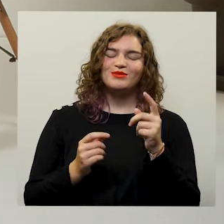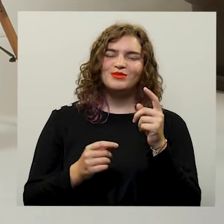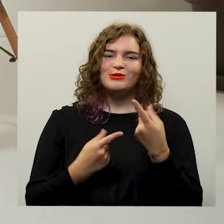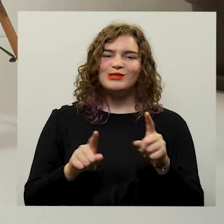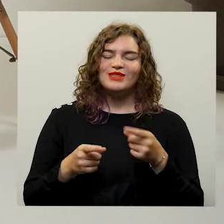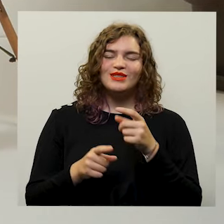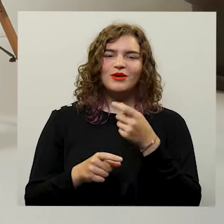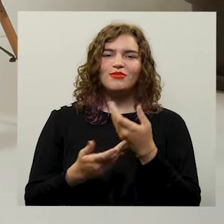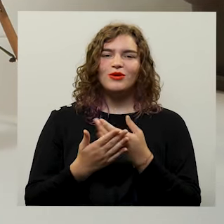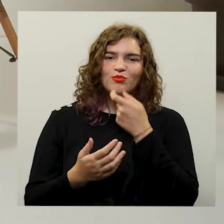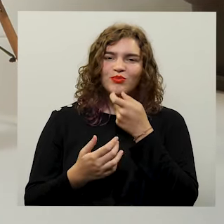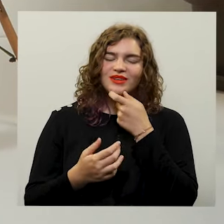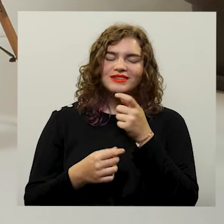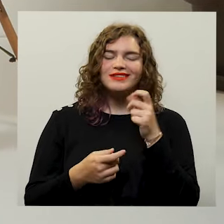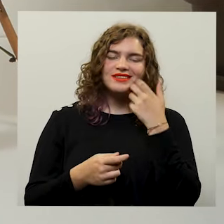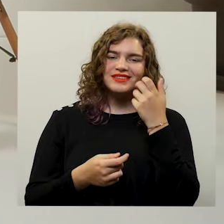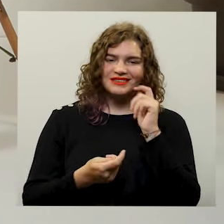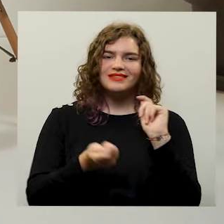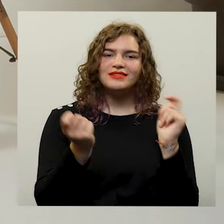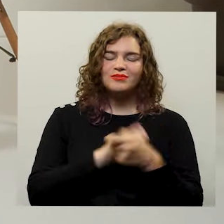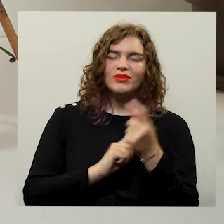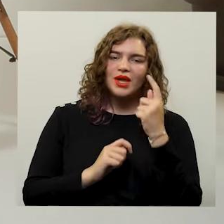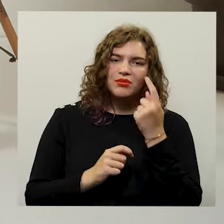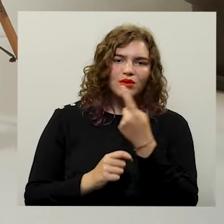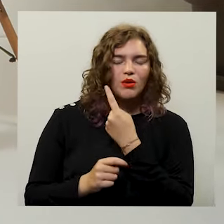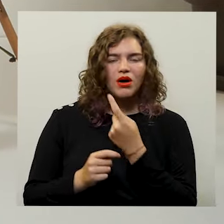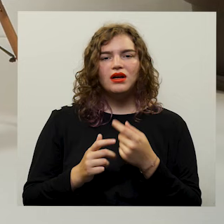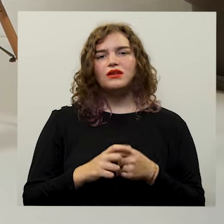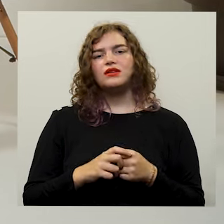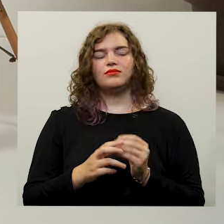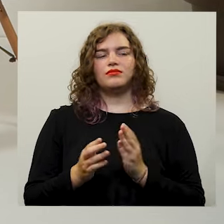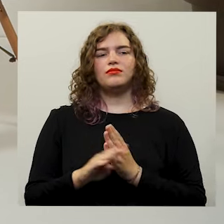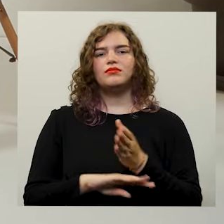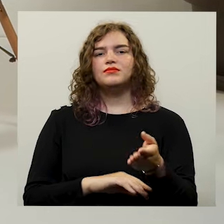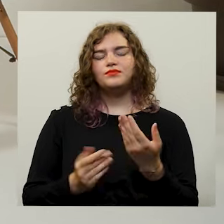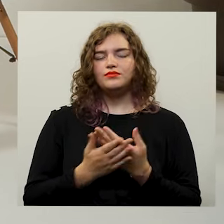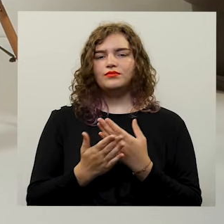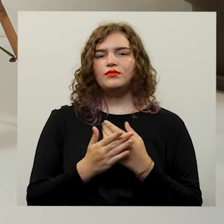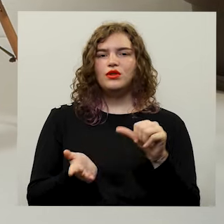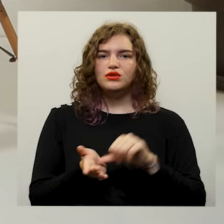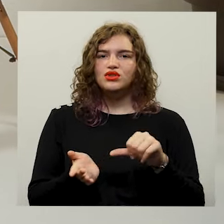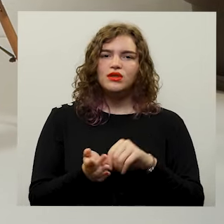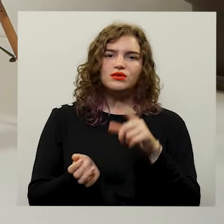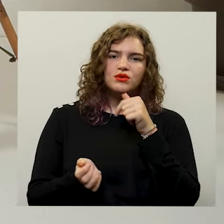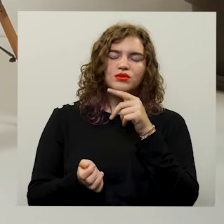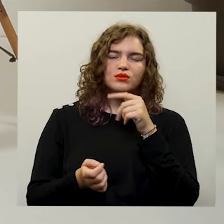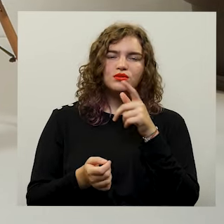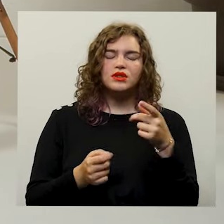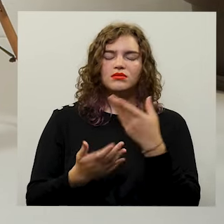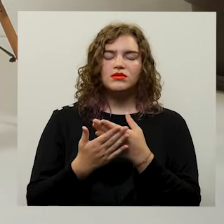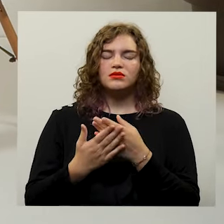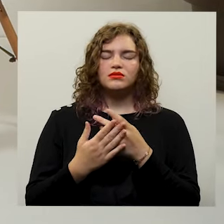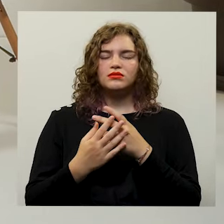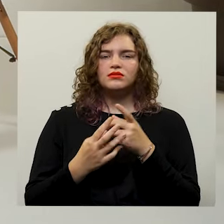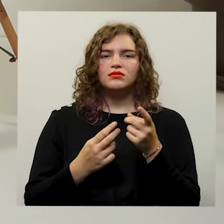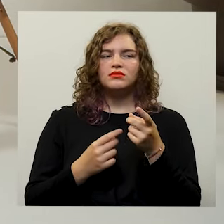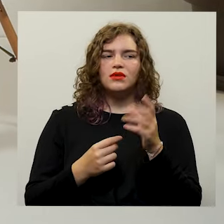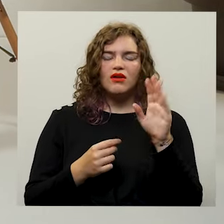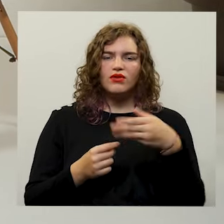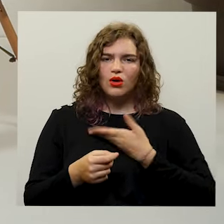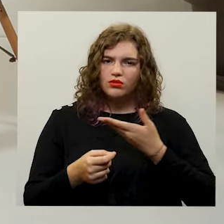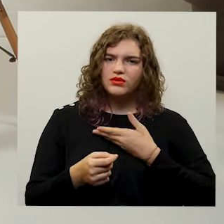Da, când s-a întors la Dumnezeu, prima dată mergeam spre centru unde se făceau consilieri, că ei țineau și